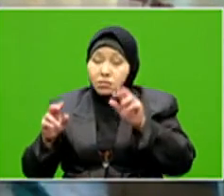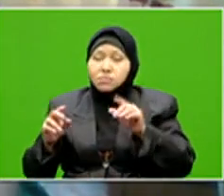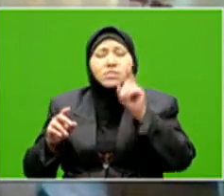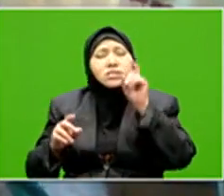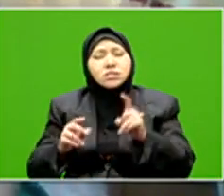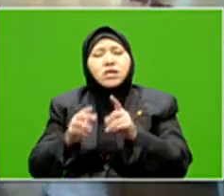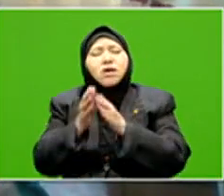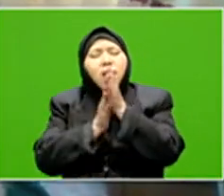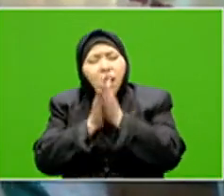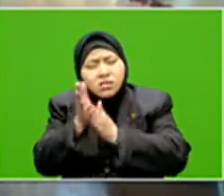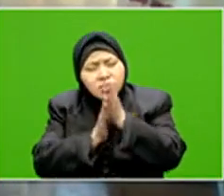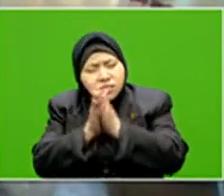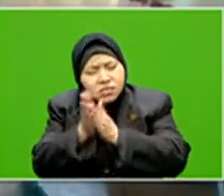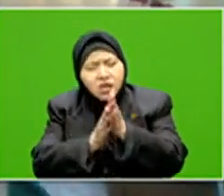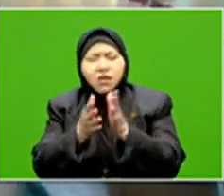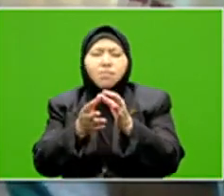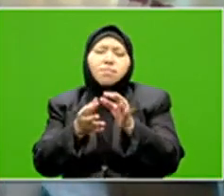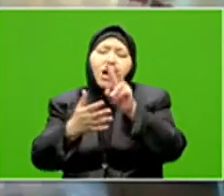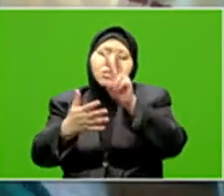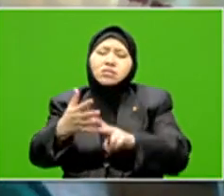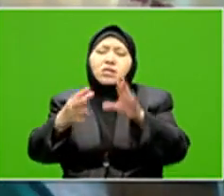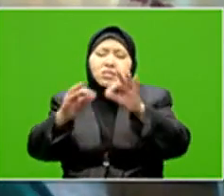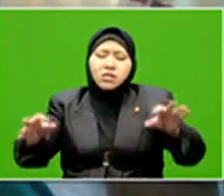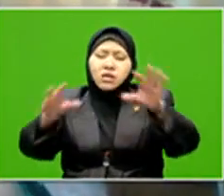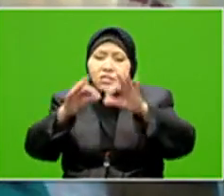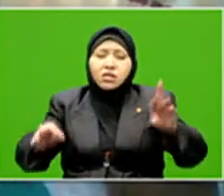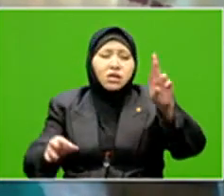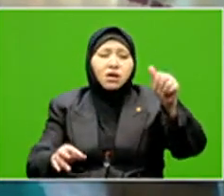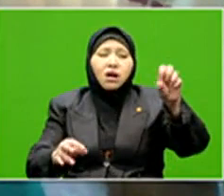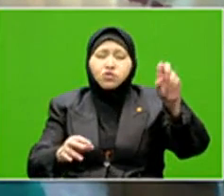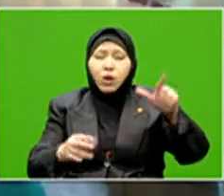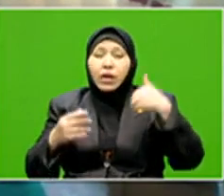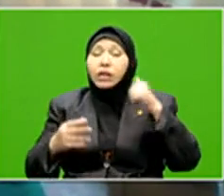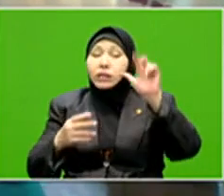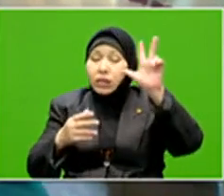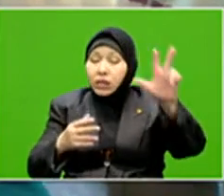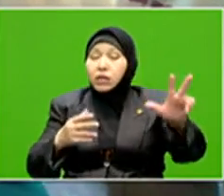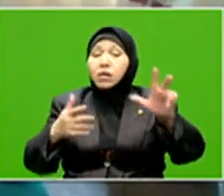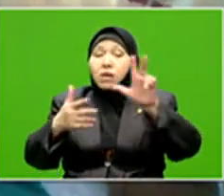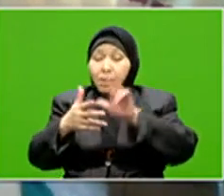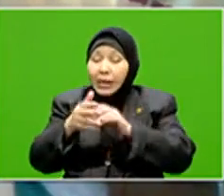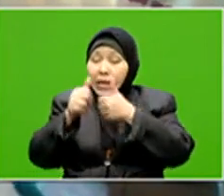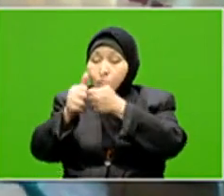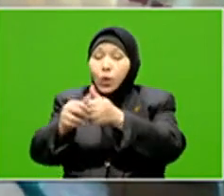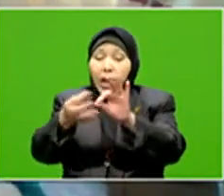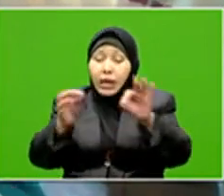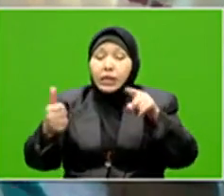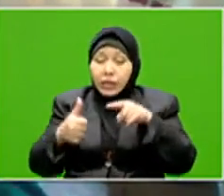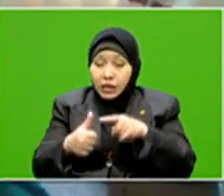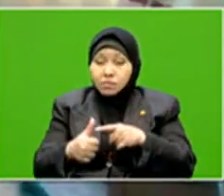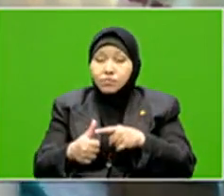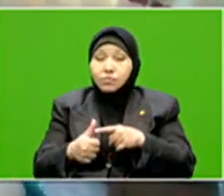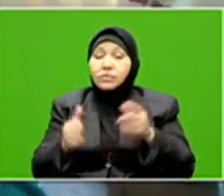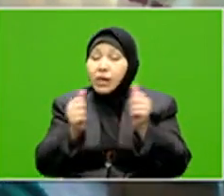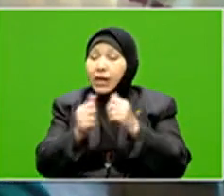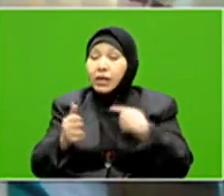rajin-rajin baca kisah para rasul. Kenapa? Sebab ada tiga faedah yang telah dijelaskan menerusi ayat ini. Yang pertamanya, dengan